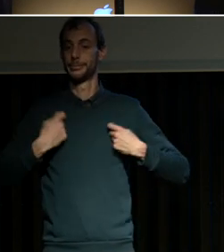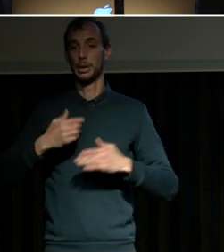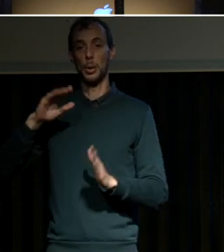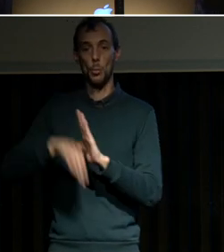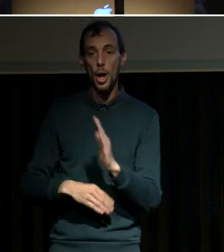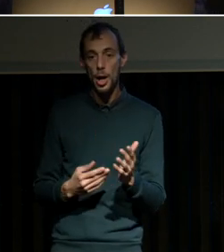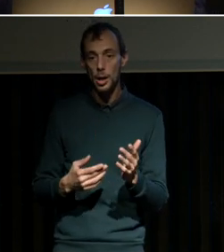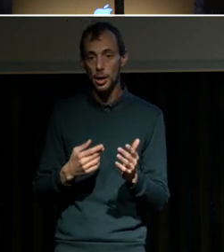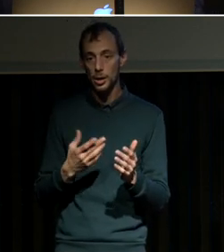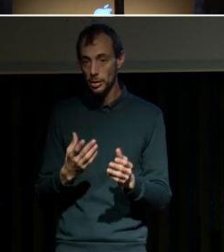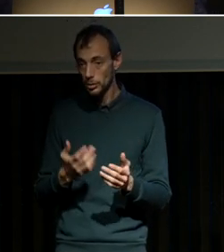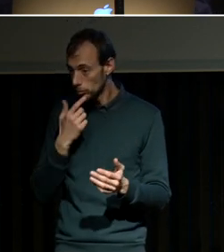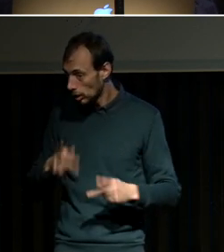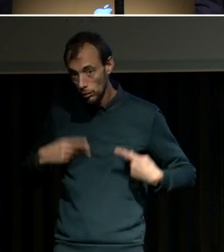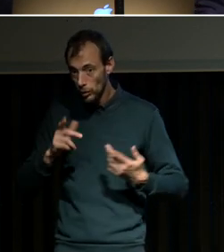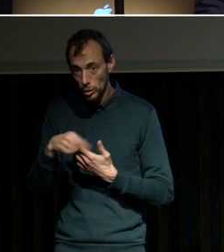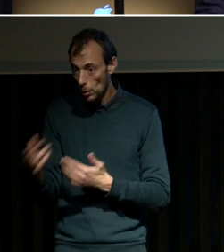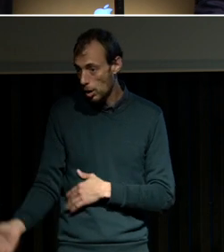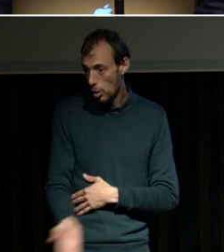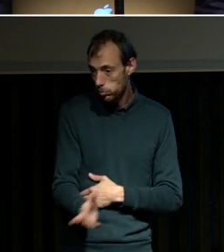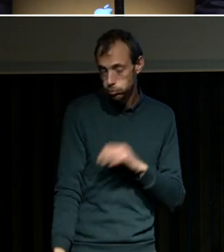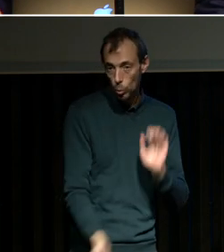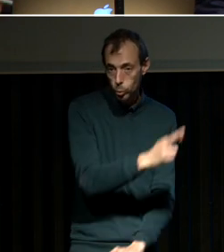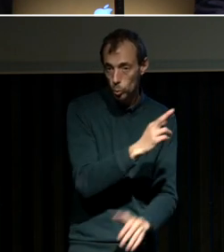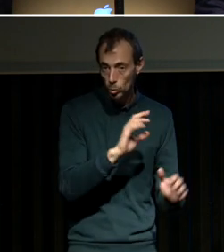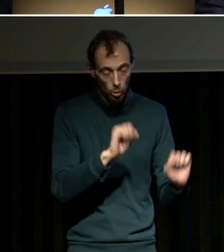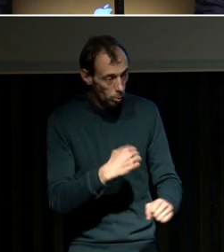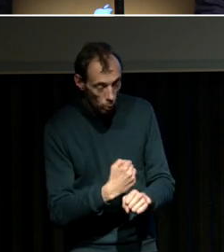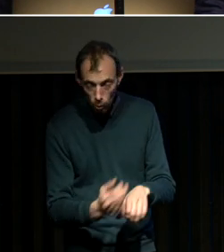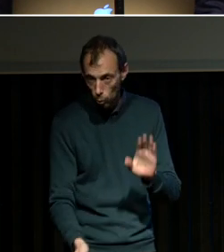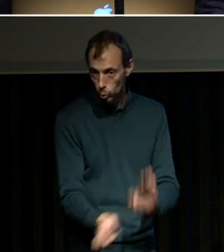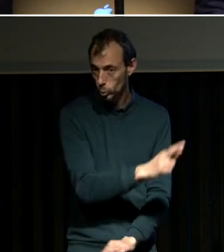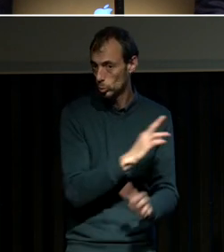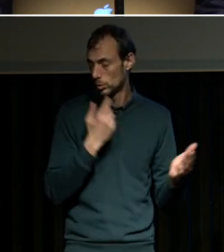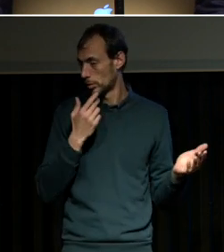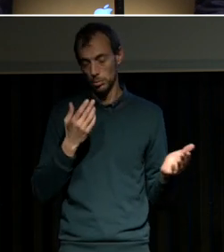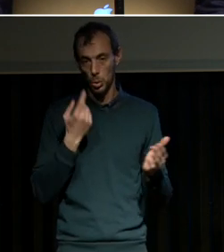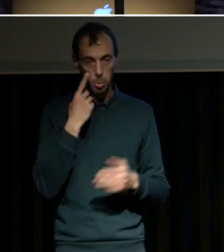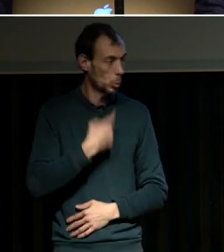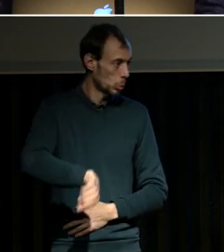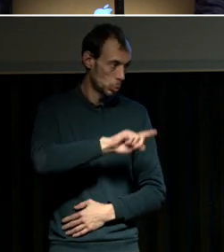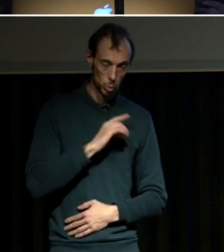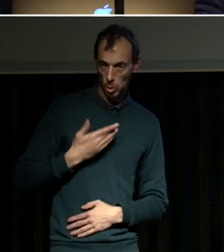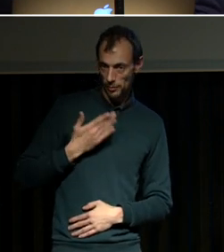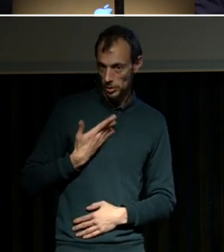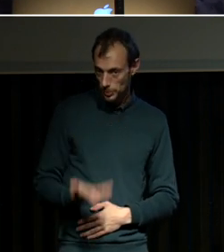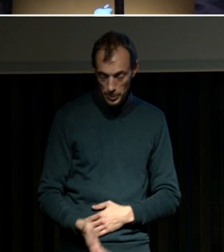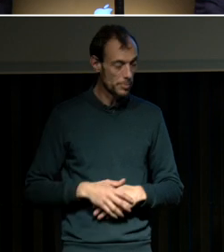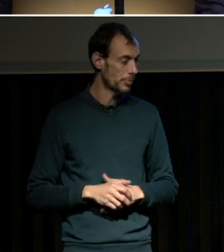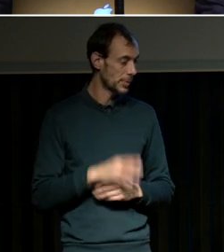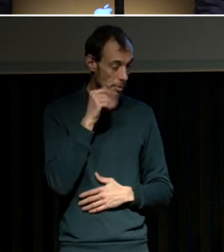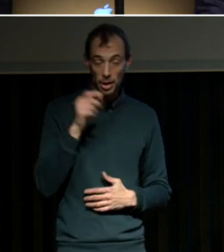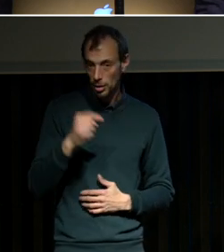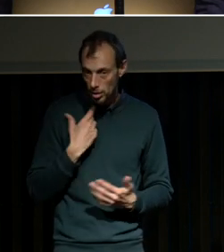normale, et ils retravaillent, et donc c'est un bénéfice pour tout le monde. Pour ça, il faut développer les activités de prélèvement, parce que le grand problème, c'est qu'on n'a